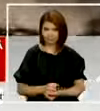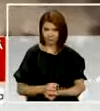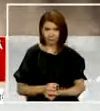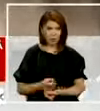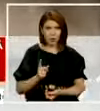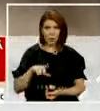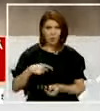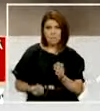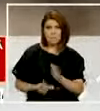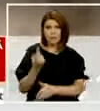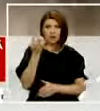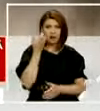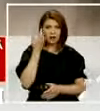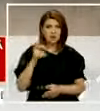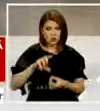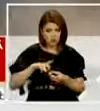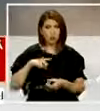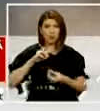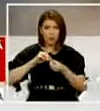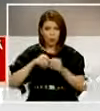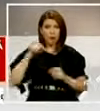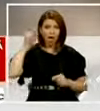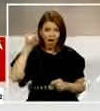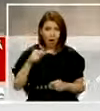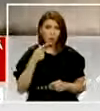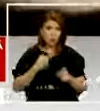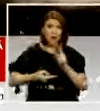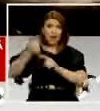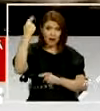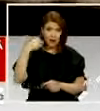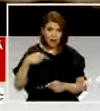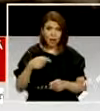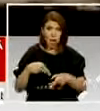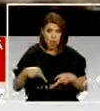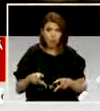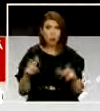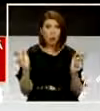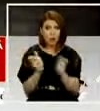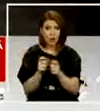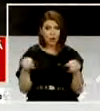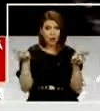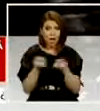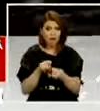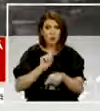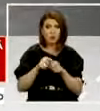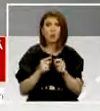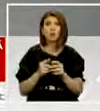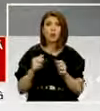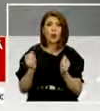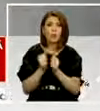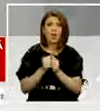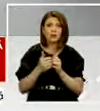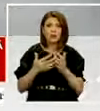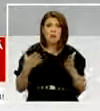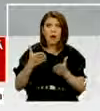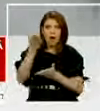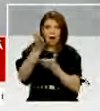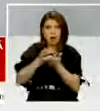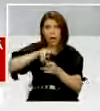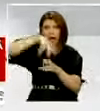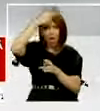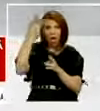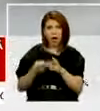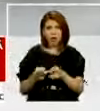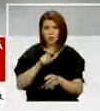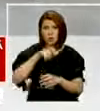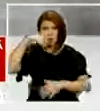Nu este prima oară când sunt probleme în zonă. În urmă cu un an, drumul a fost blocat mai multe zile după ce un versant s-a desprins din munte din cauza